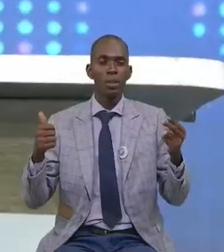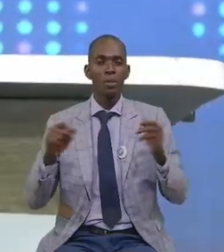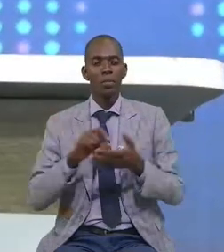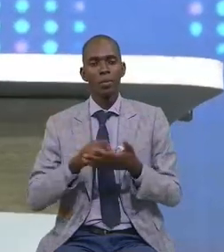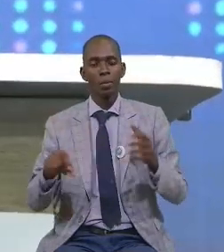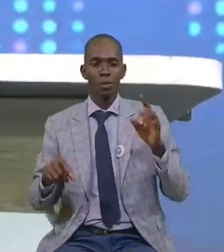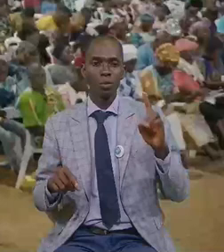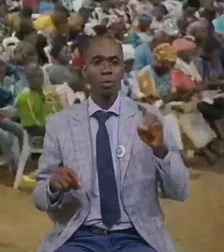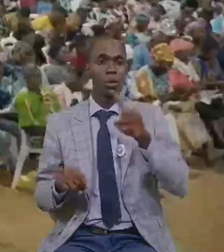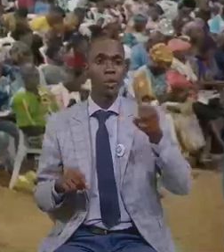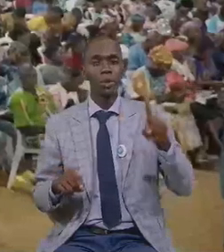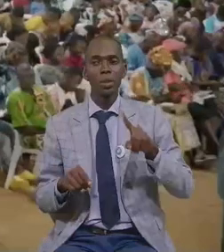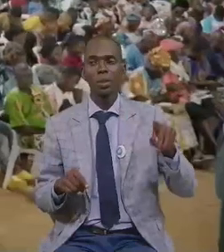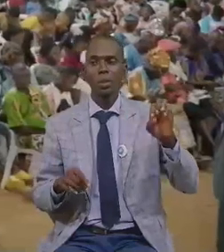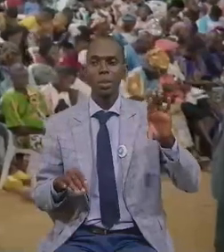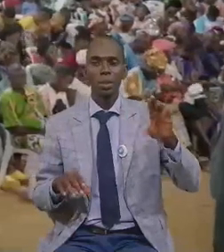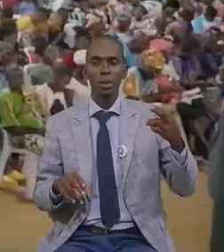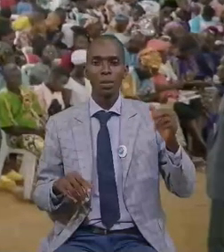Zacharie 10, verset 1.